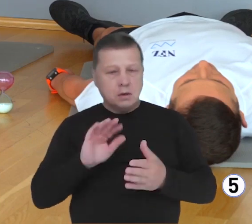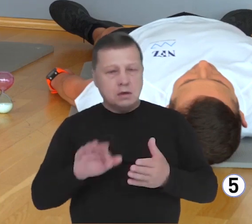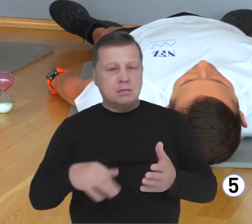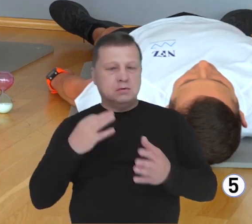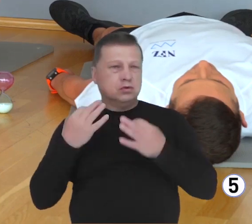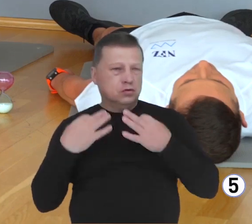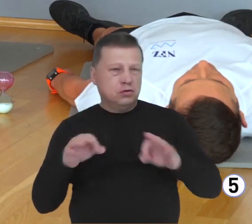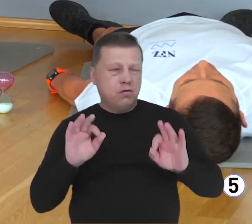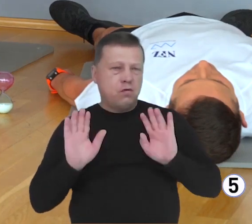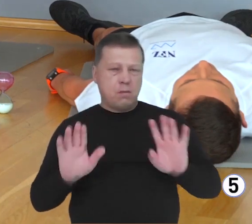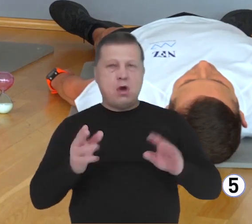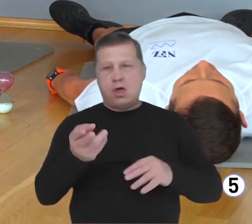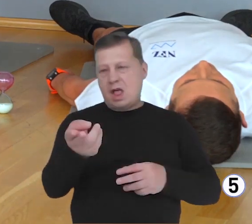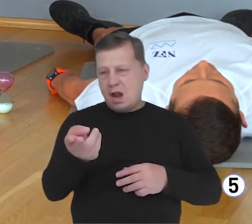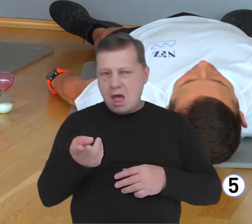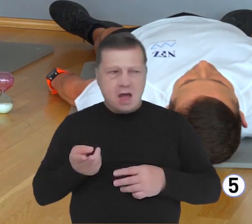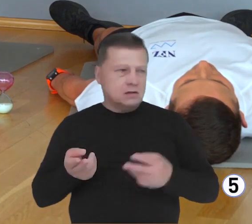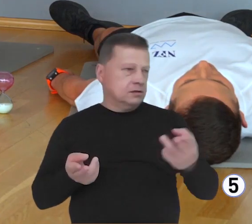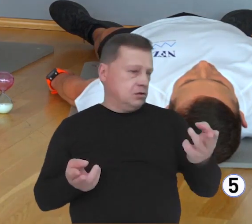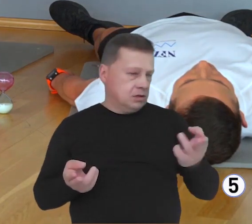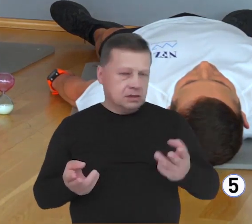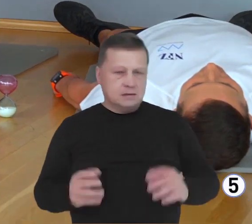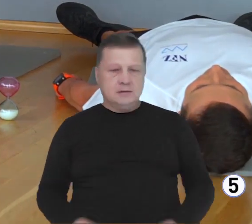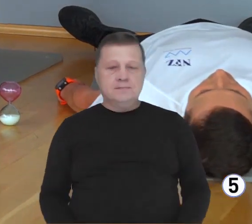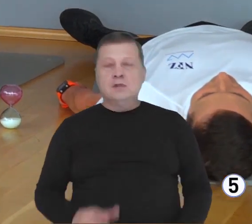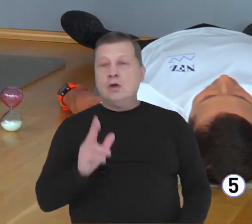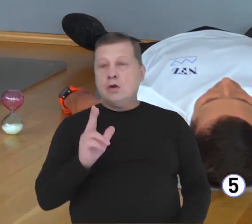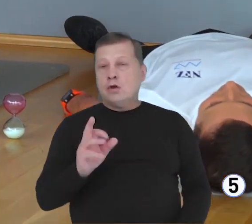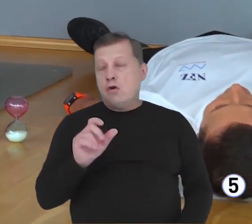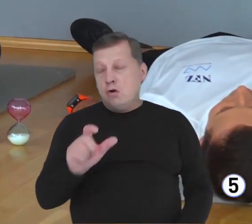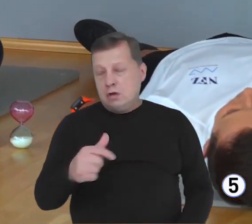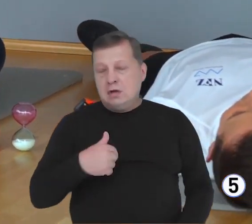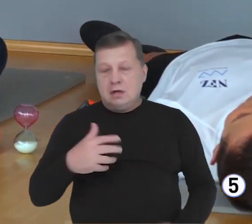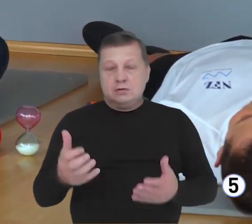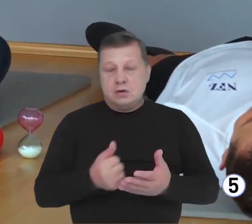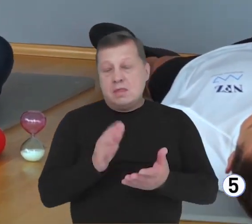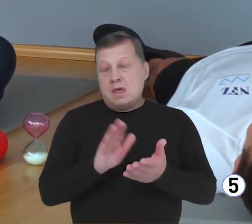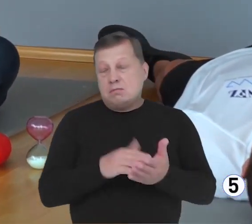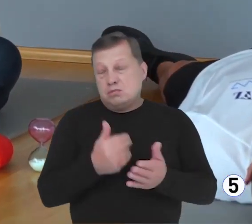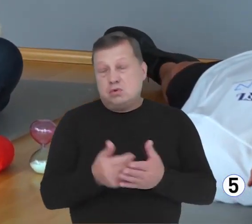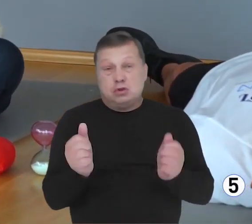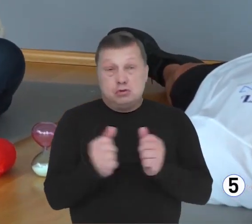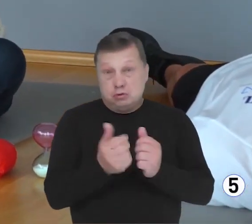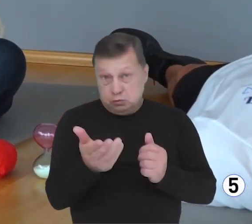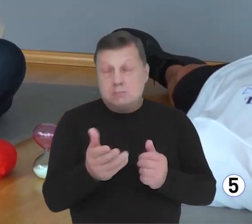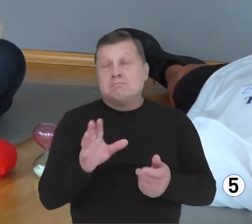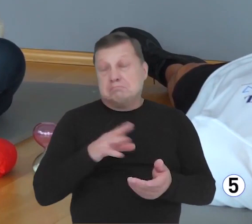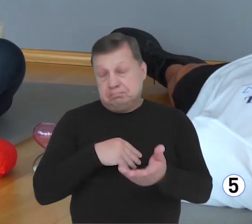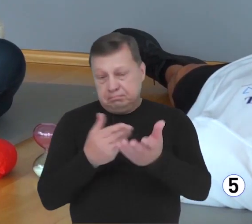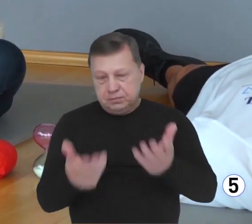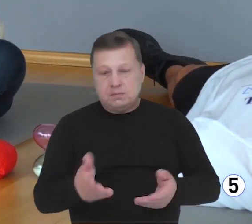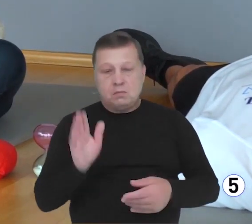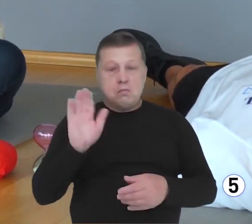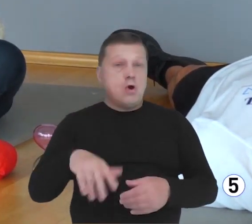Upewnij się, że możesz swobodnie leżeć. Przygotuj sobie koc na wypadek, gdyby zrobiło ci się zimno. Możesz